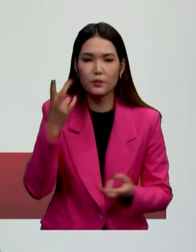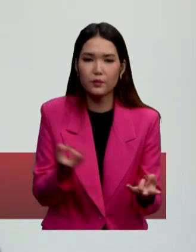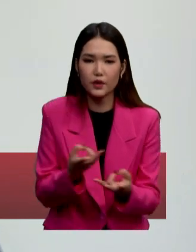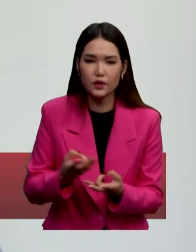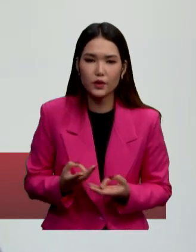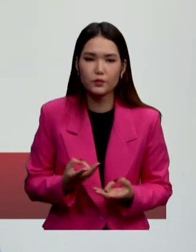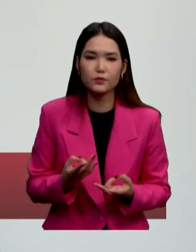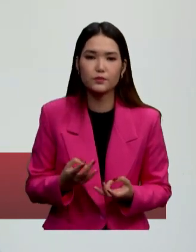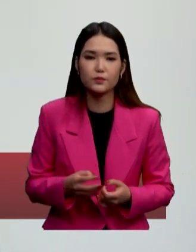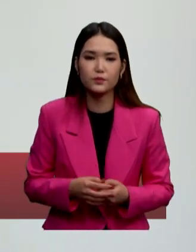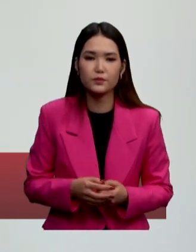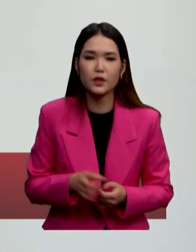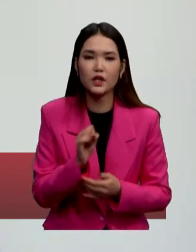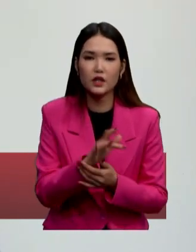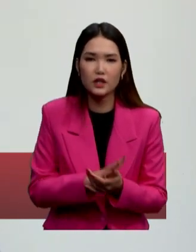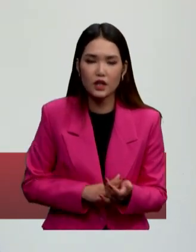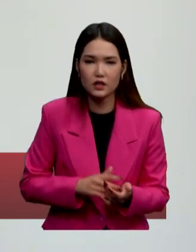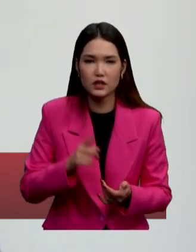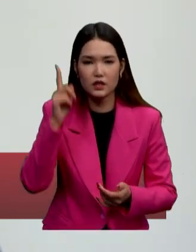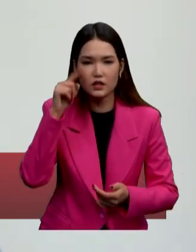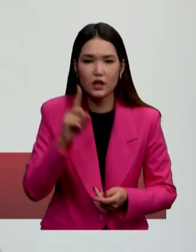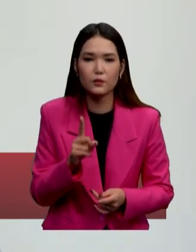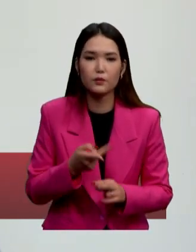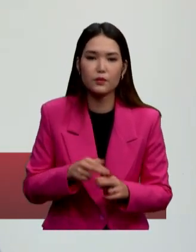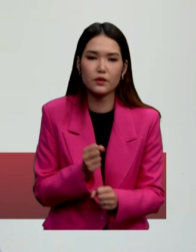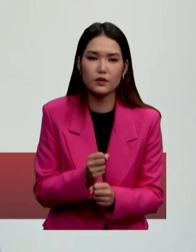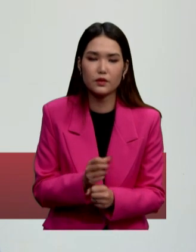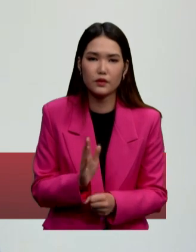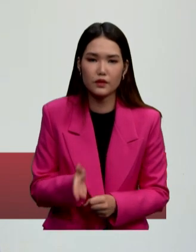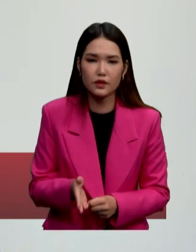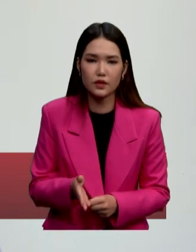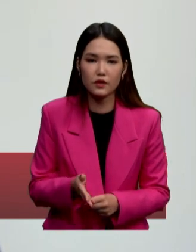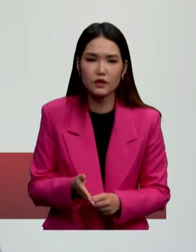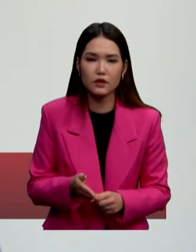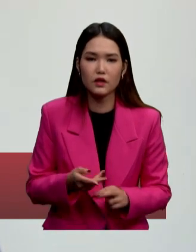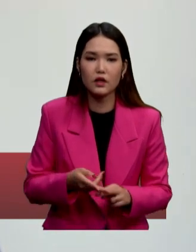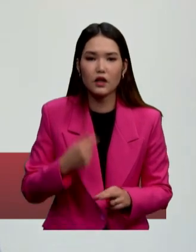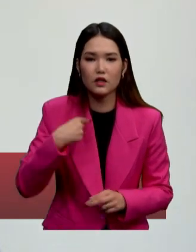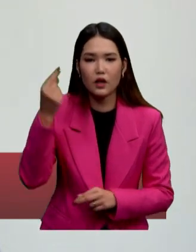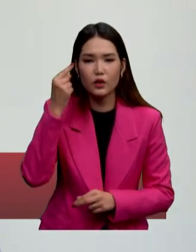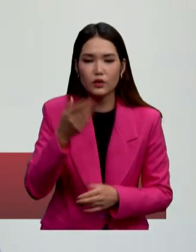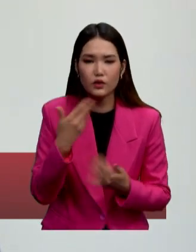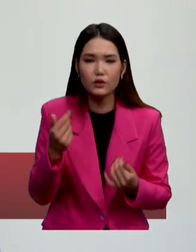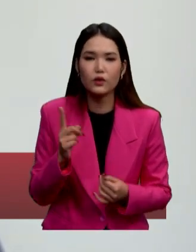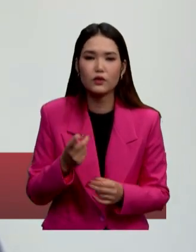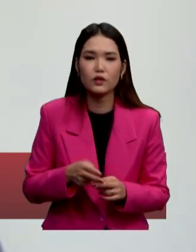ее залить деньгами, что как США умеет. Поэтому я не думаю, что прямо это